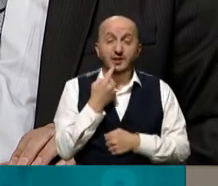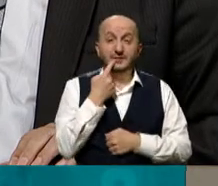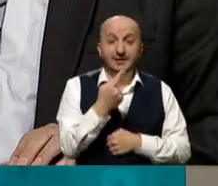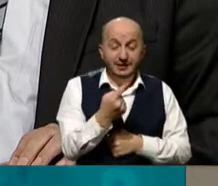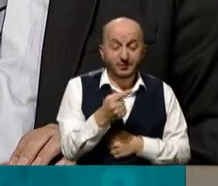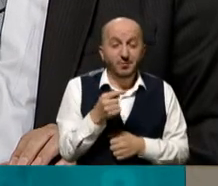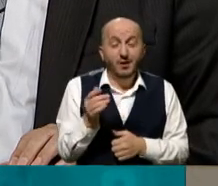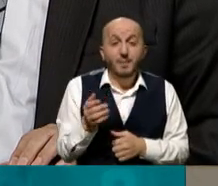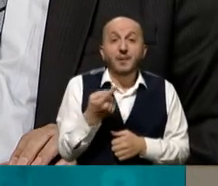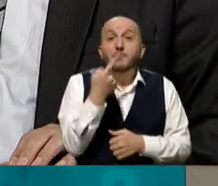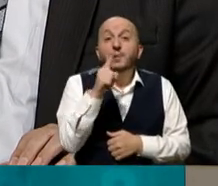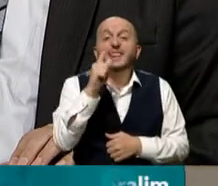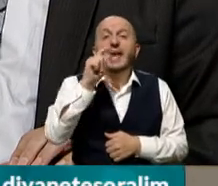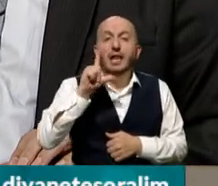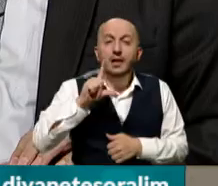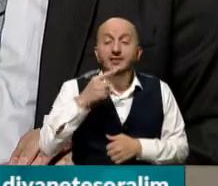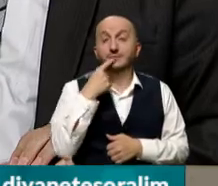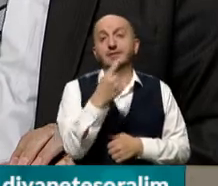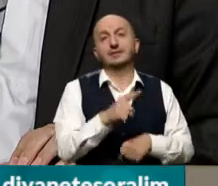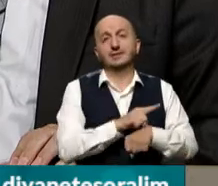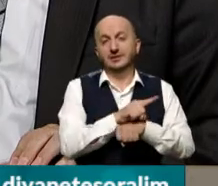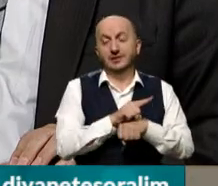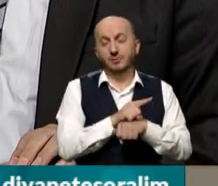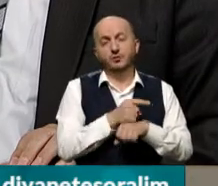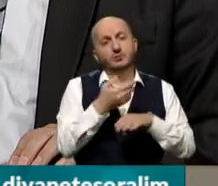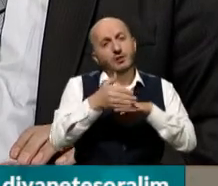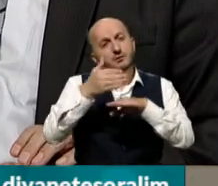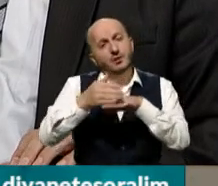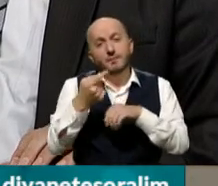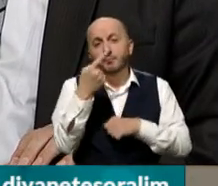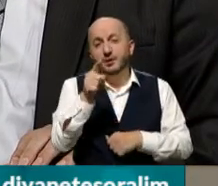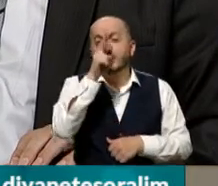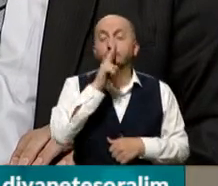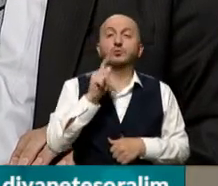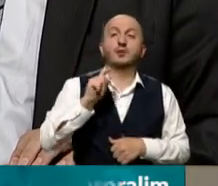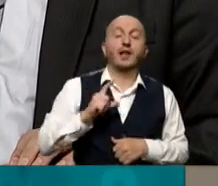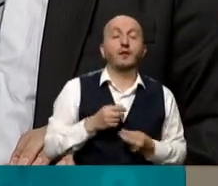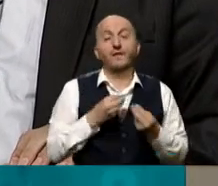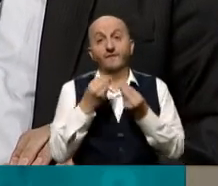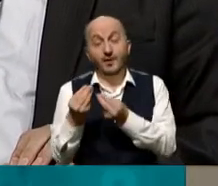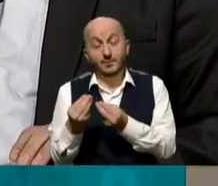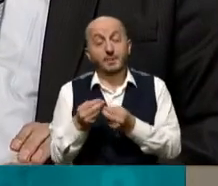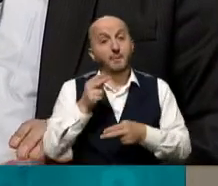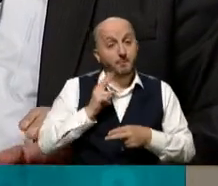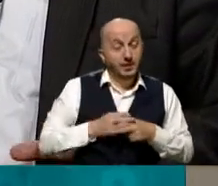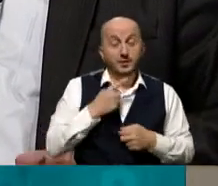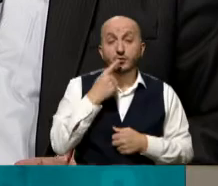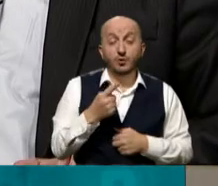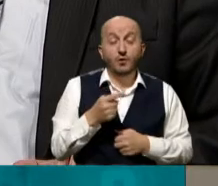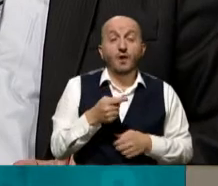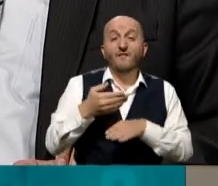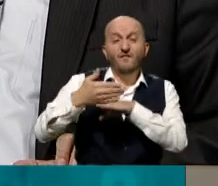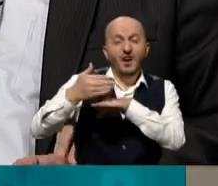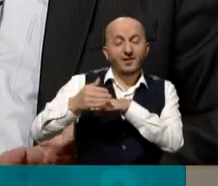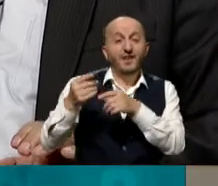umursamıyor ama tabii, bana 1000 lira lazım dediğinde şu aynen kadar taksitle 1200 olarak tabii verebilirim diye direkt peşinden söylüyor. Dolayısıyla vade